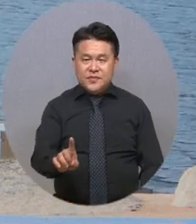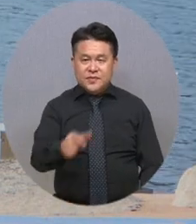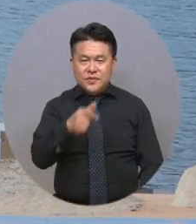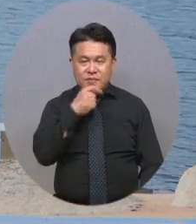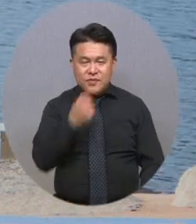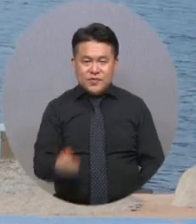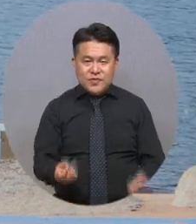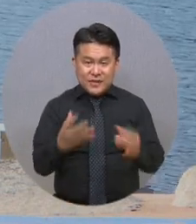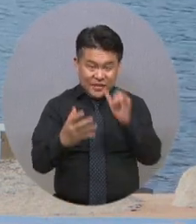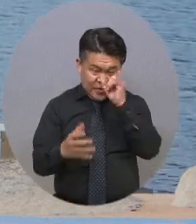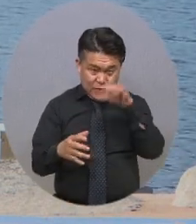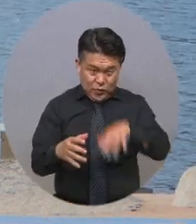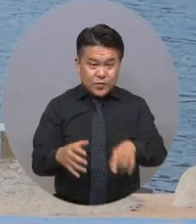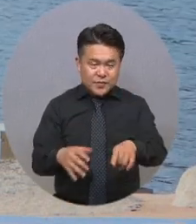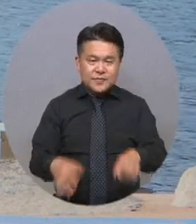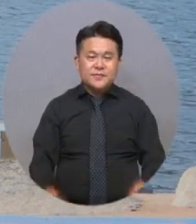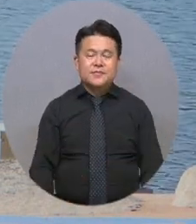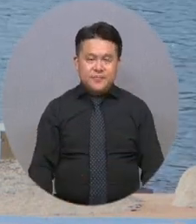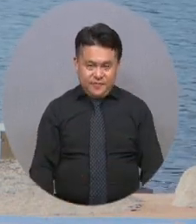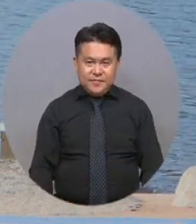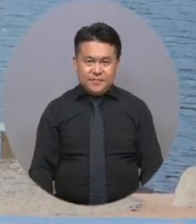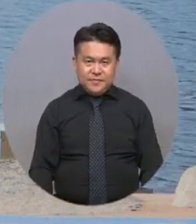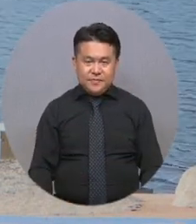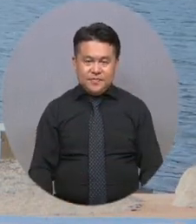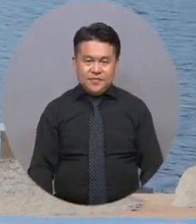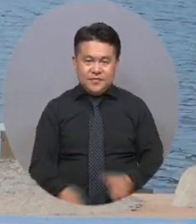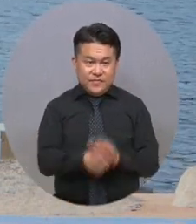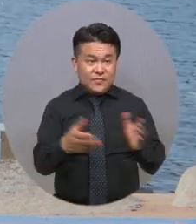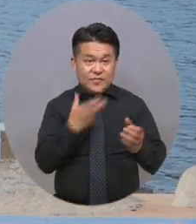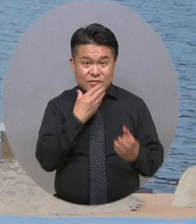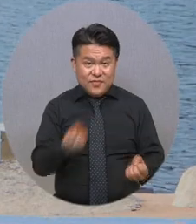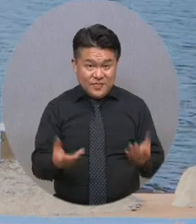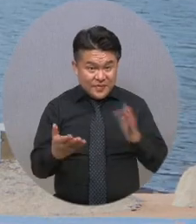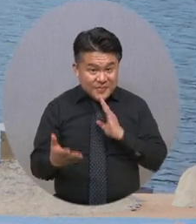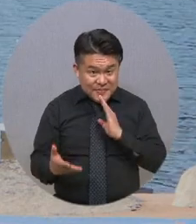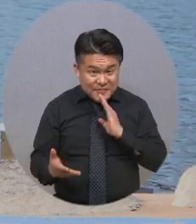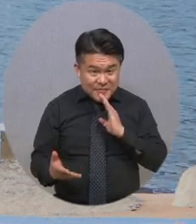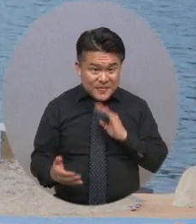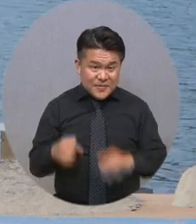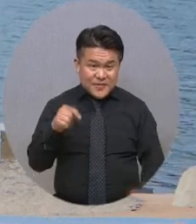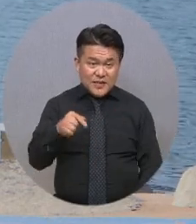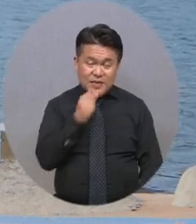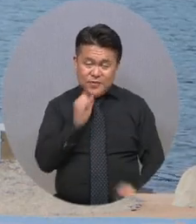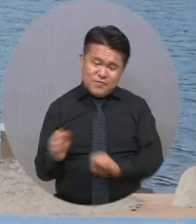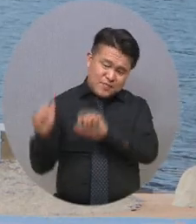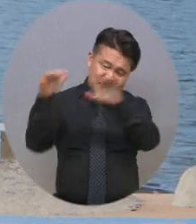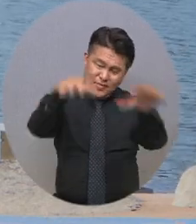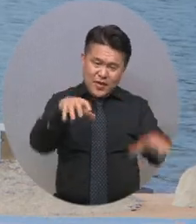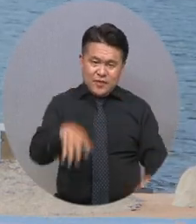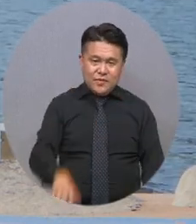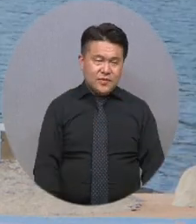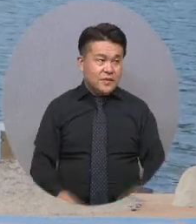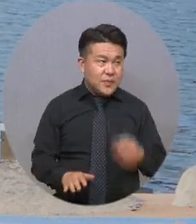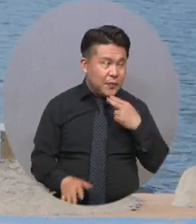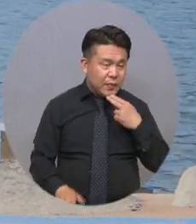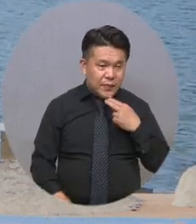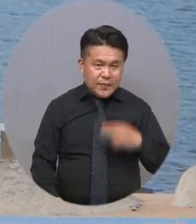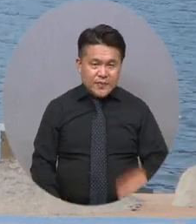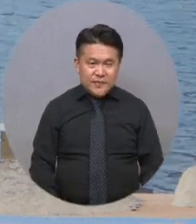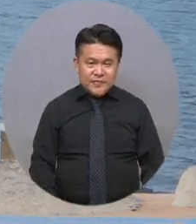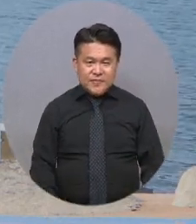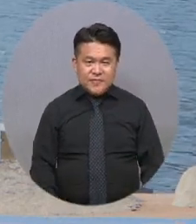물축제! 장흥 물축제! 예. 대한민국 명품 축제 물축제! 그럼요. 여기 분수가 팍 나오는데. 안 나오는데? 왜 안